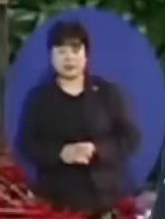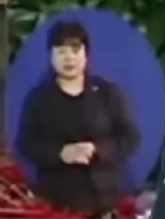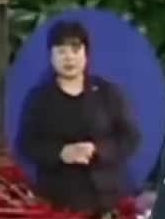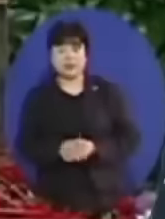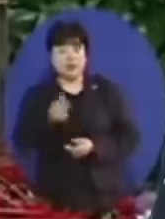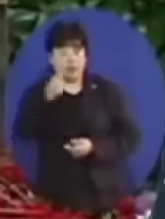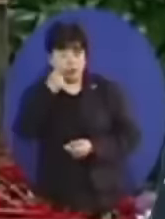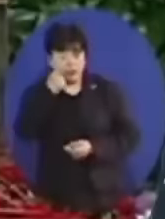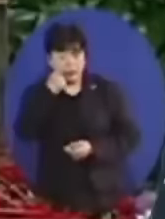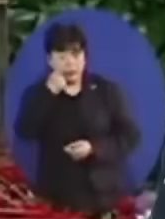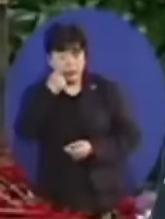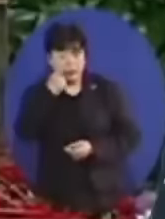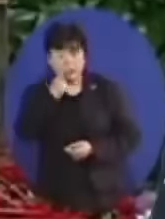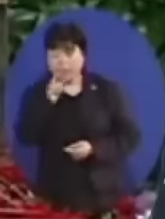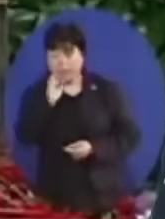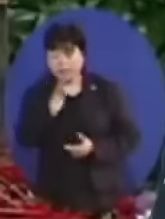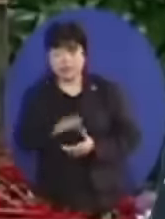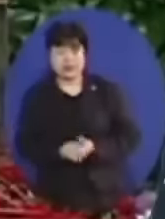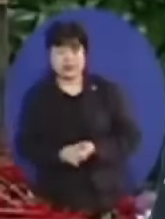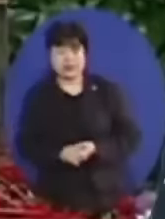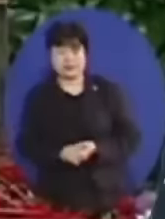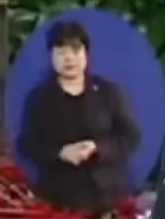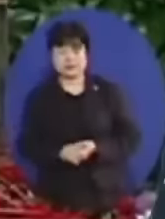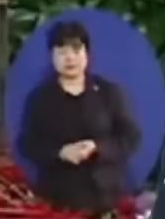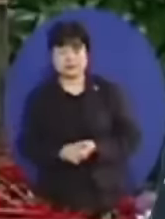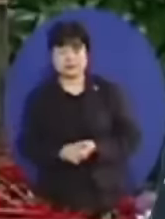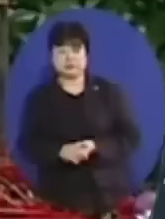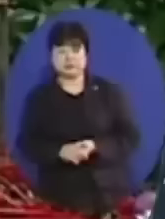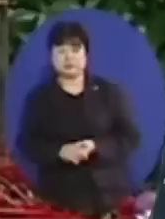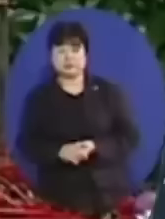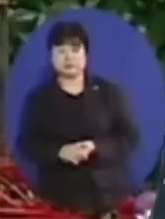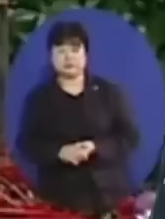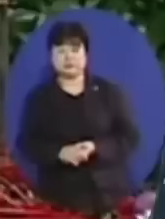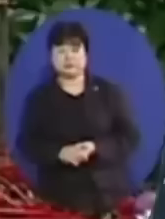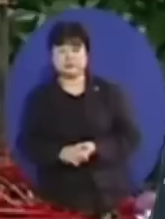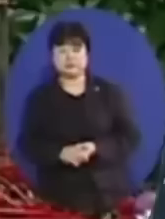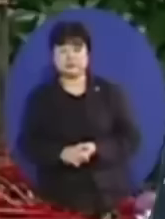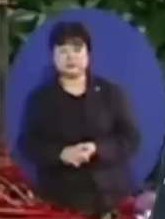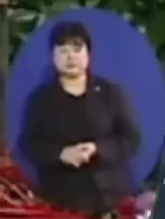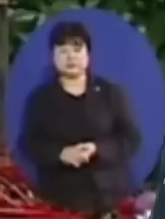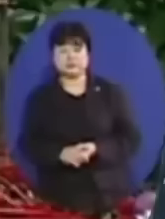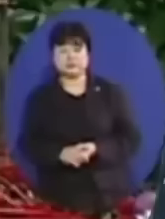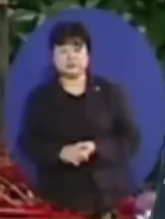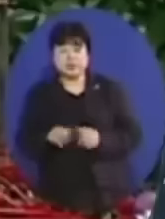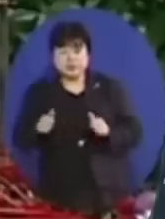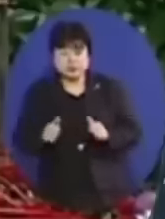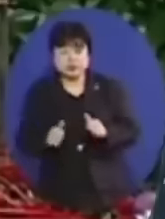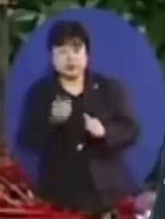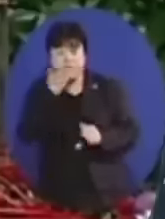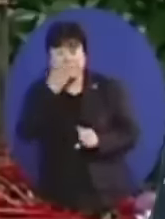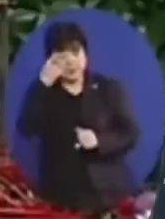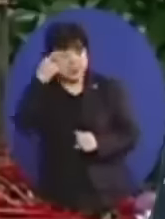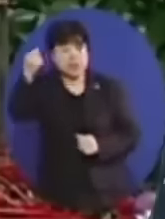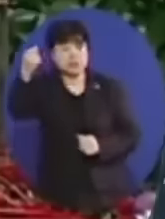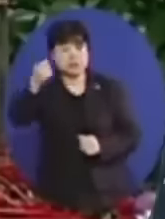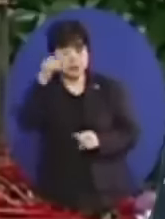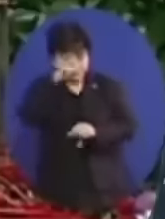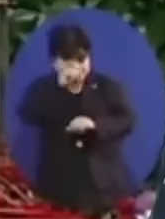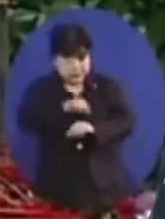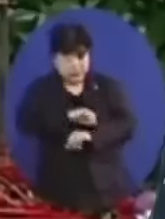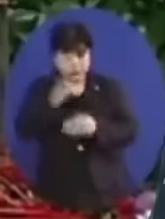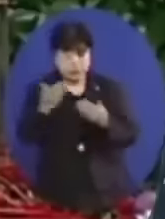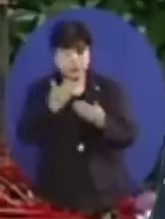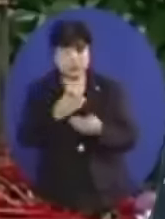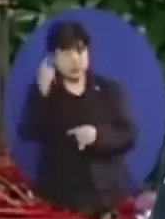한계가 있다, 이것밖에 못한다, 이런 말을 안 한다는 것입니다. 우리는 늘 적극적이고 긍정적인 생각으로 영혼이 잘 되고